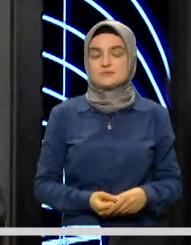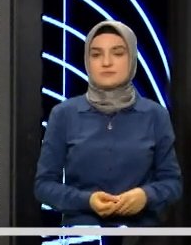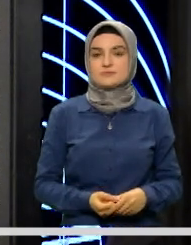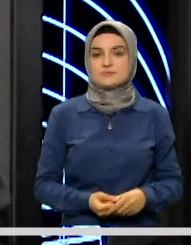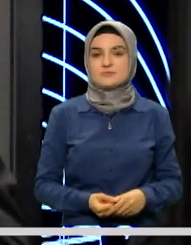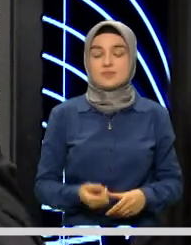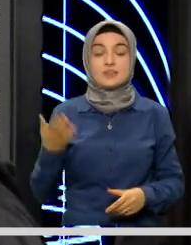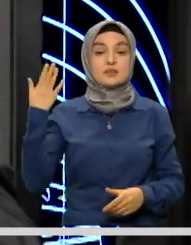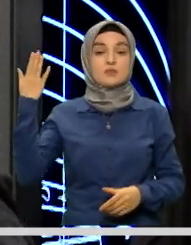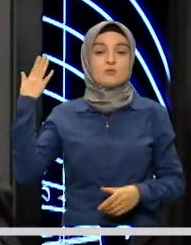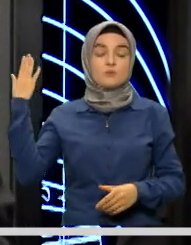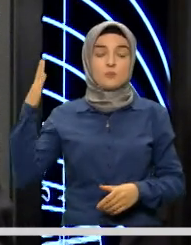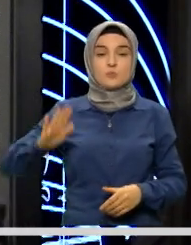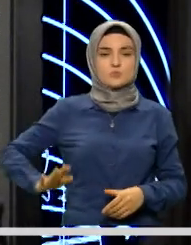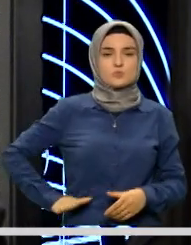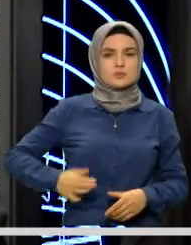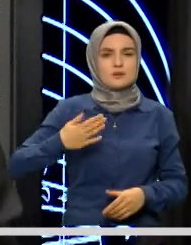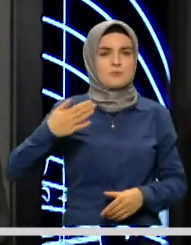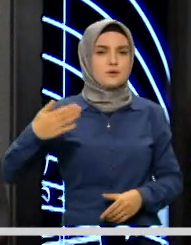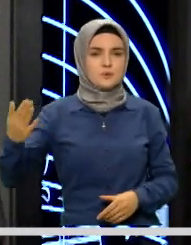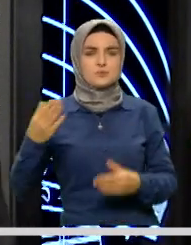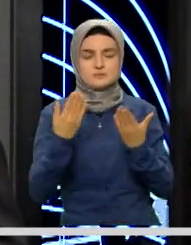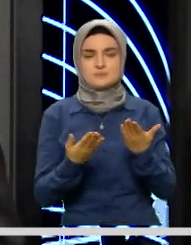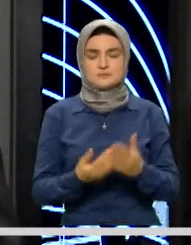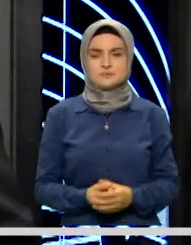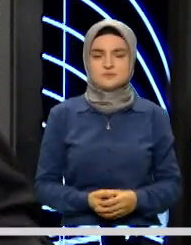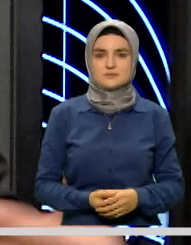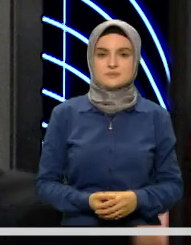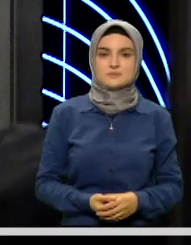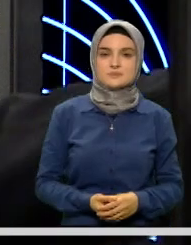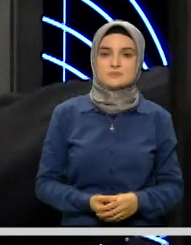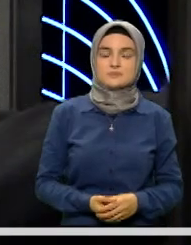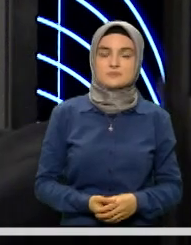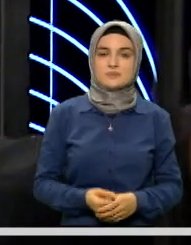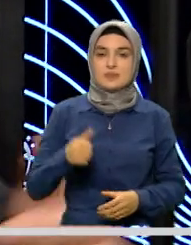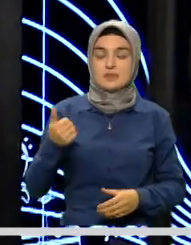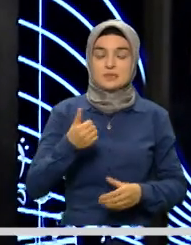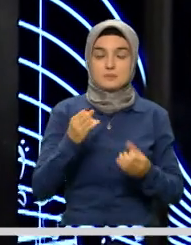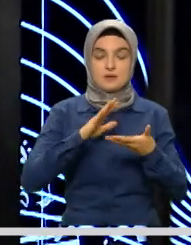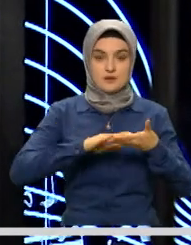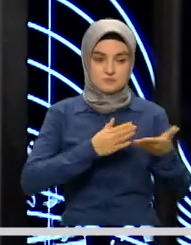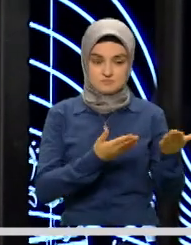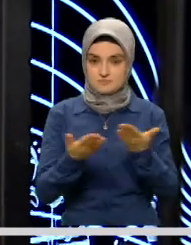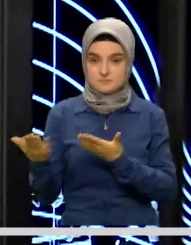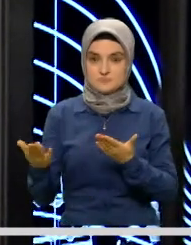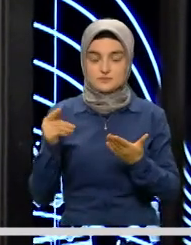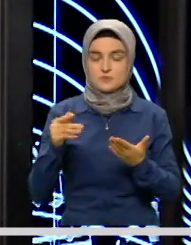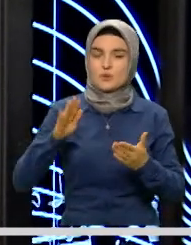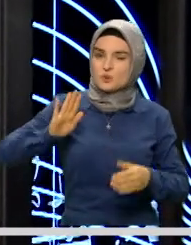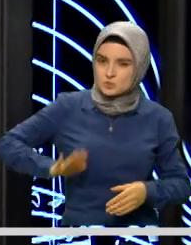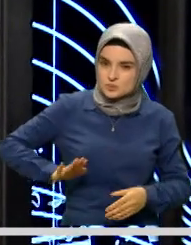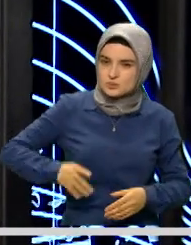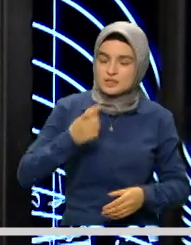ta çocukluktan beri süre gelen bir süreç bu. Evet. Ben kendi adıma ve kıymetli arkadaşlarımın da geneli ufak yaşlarından